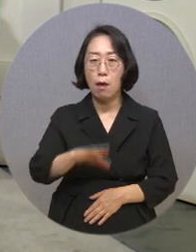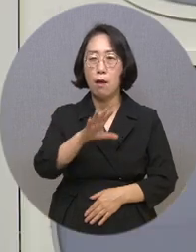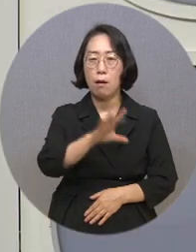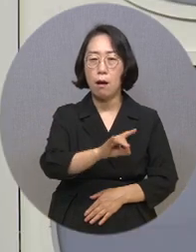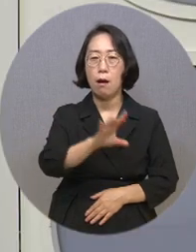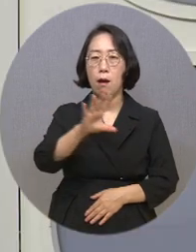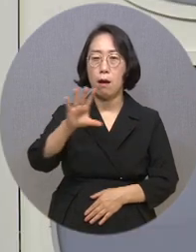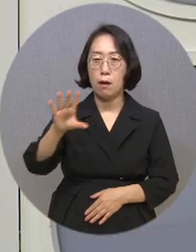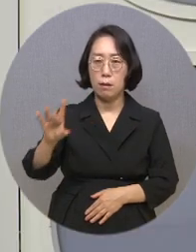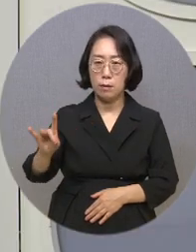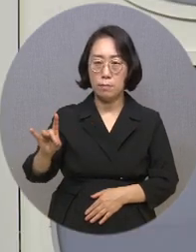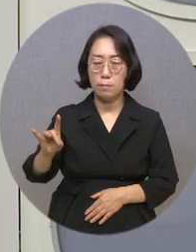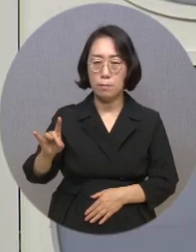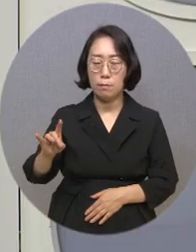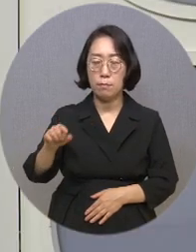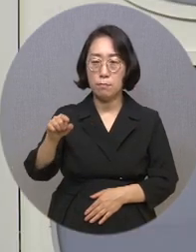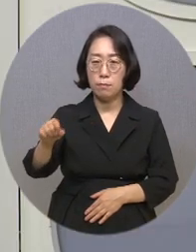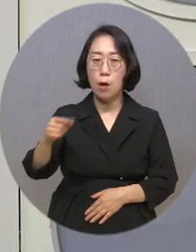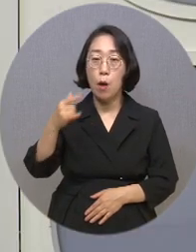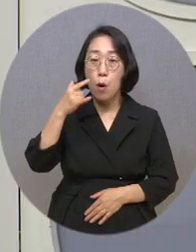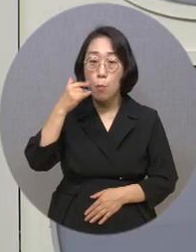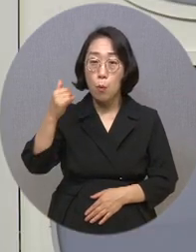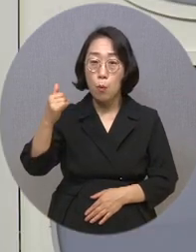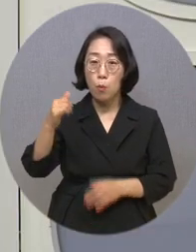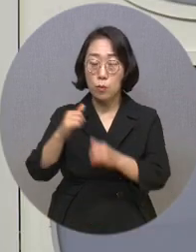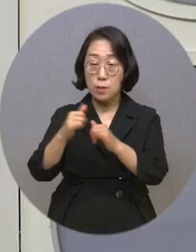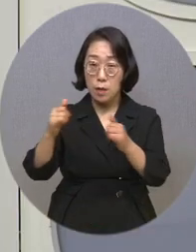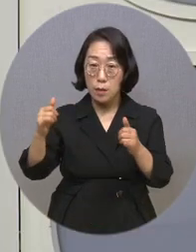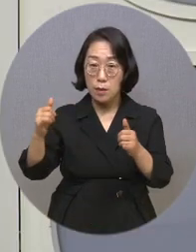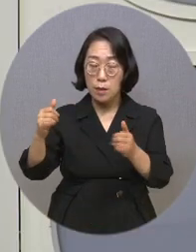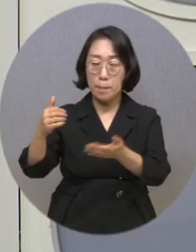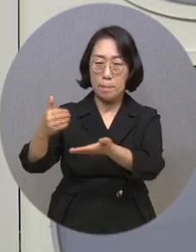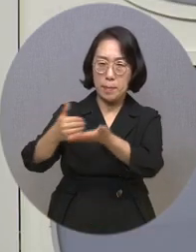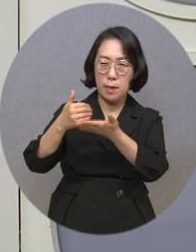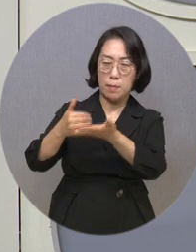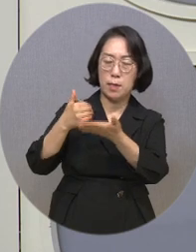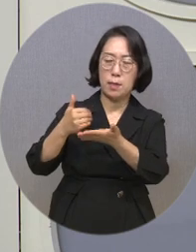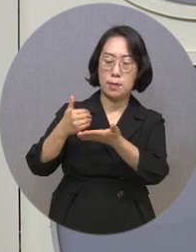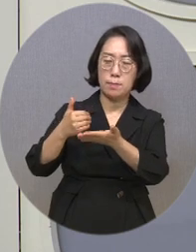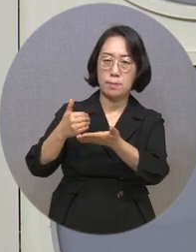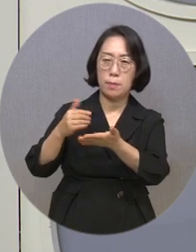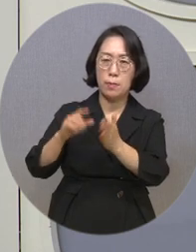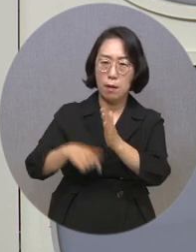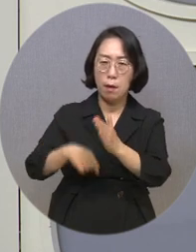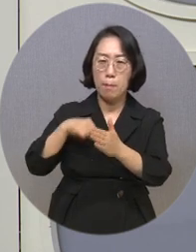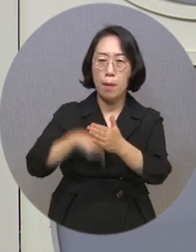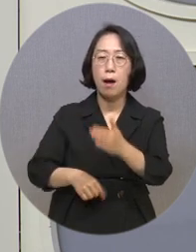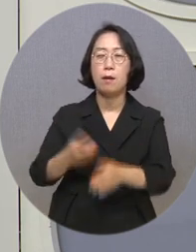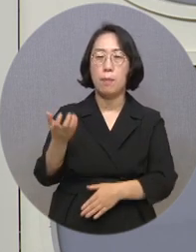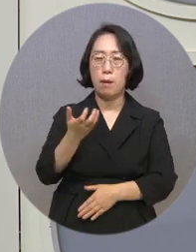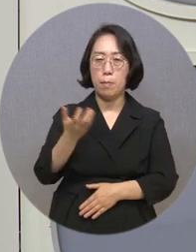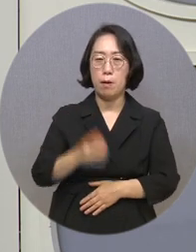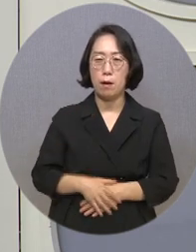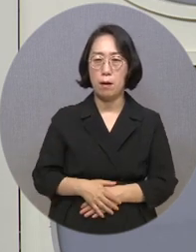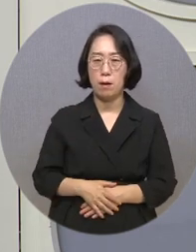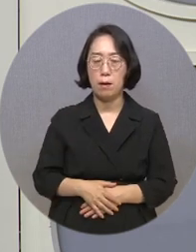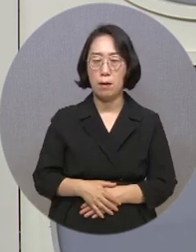이따금 보호자들에게 지천을 받을 때가 있고 그럴 때는 참 마음이 굉장히 아파요. 근데 제가